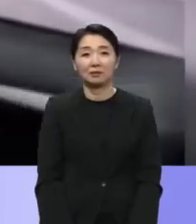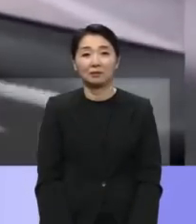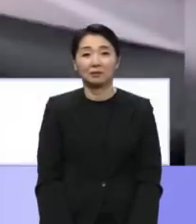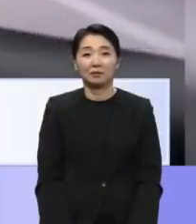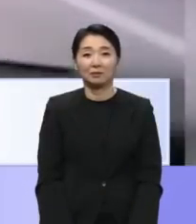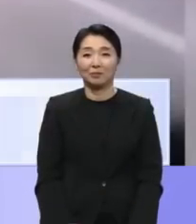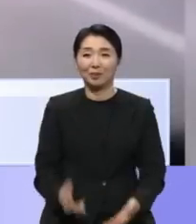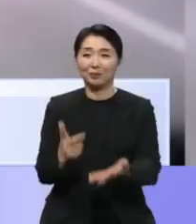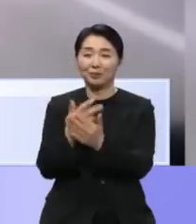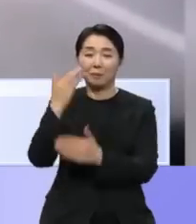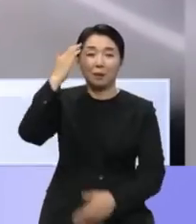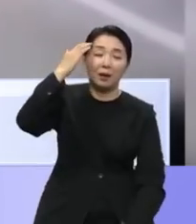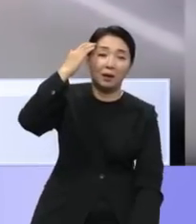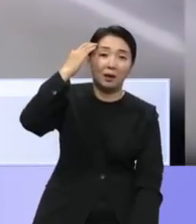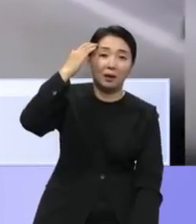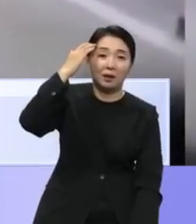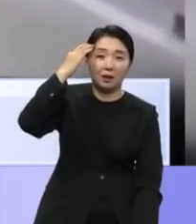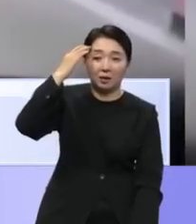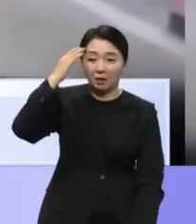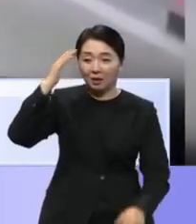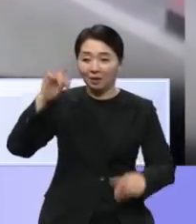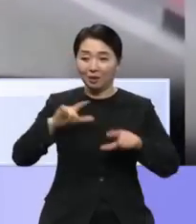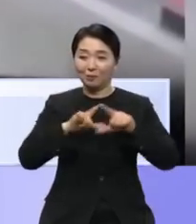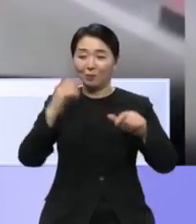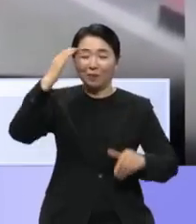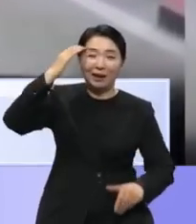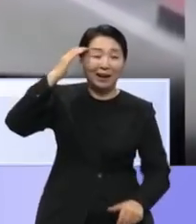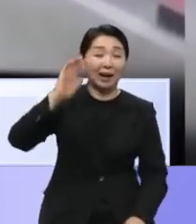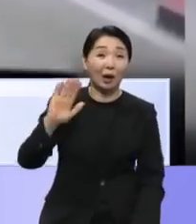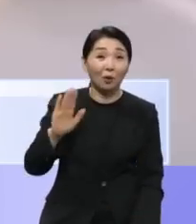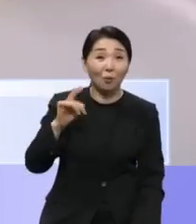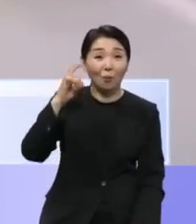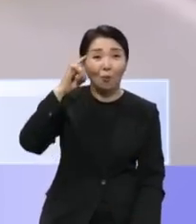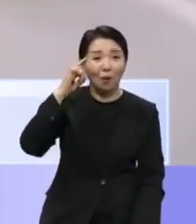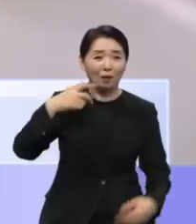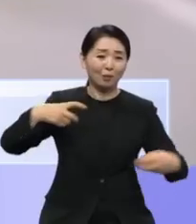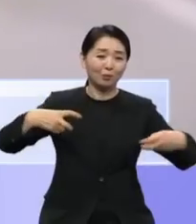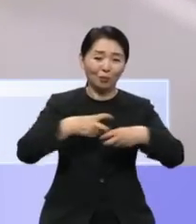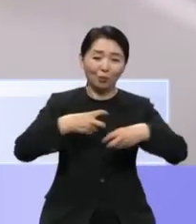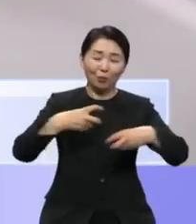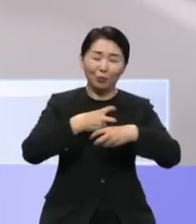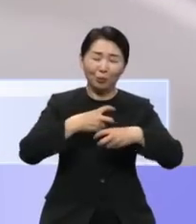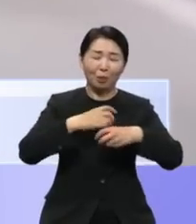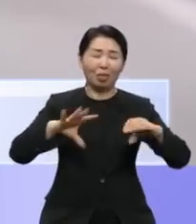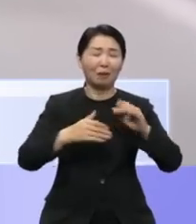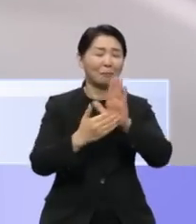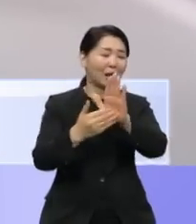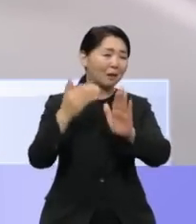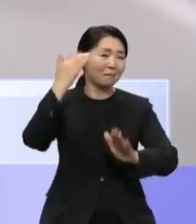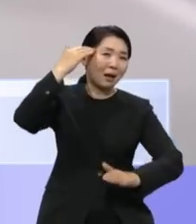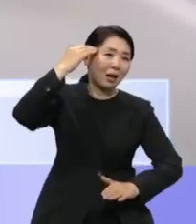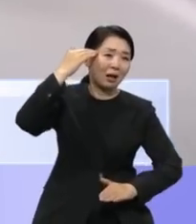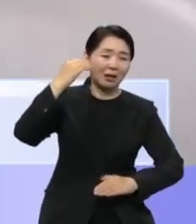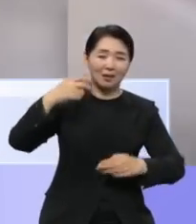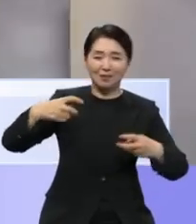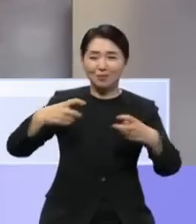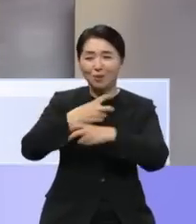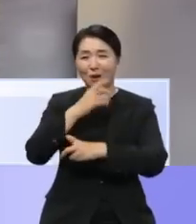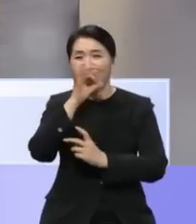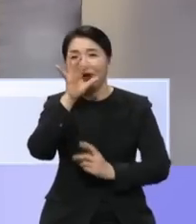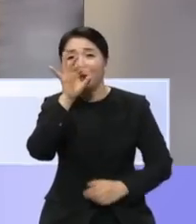주차 방해행위가 일반적인 어떤 방해 수준을 넘어서서 교통 흐름을 완전히 방해하고 굉장히